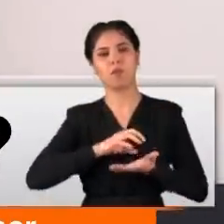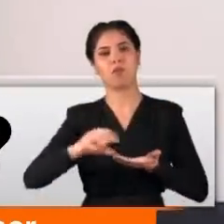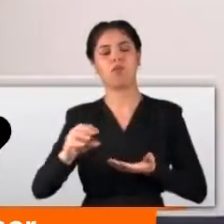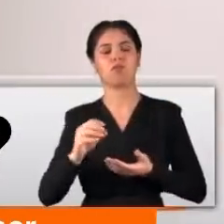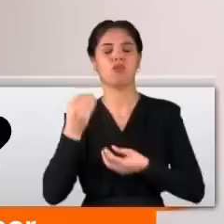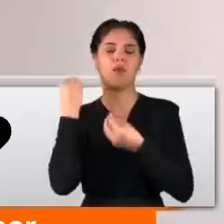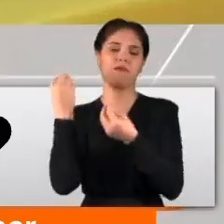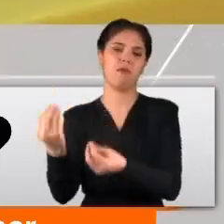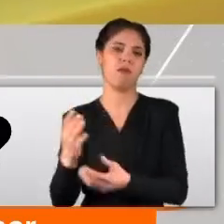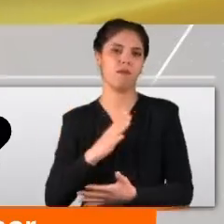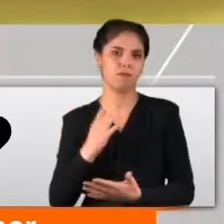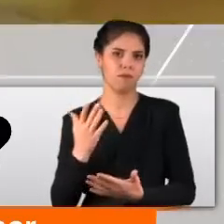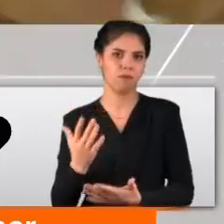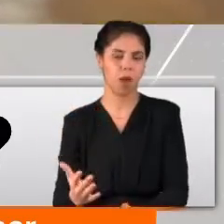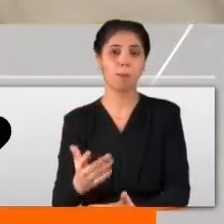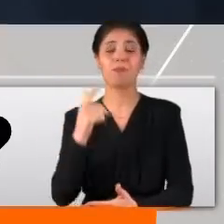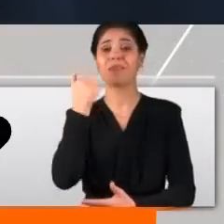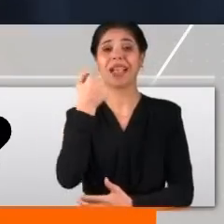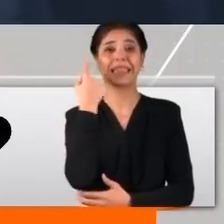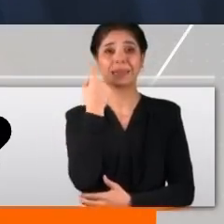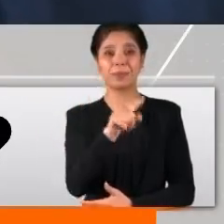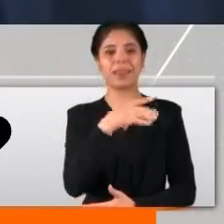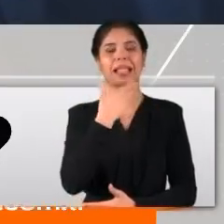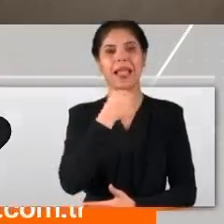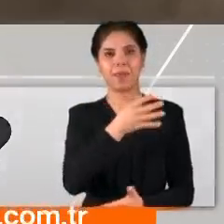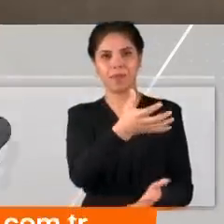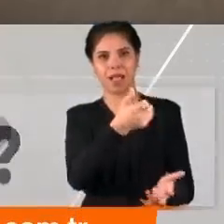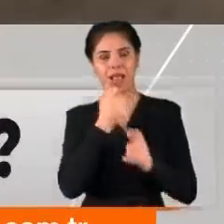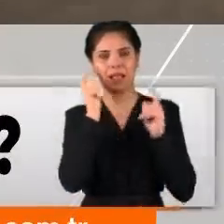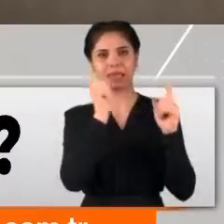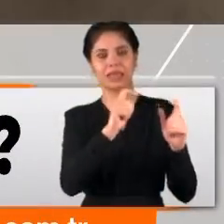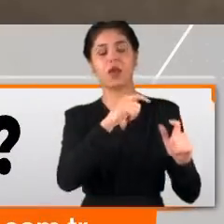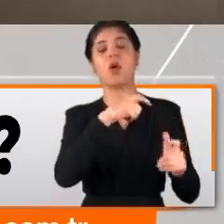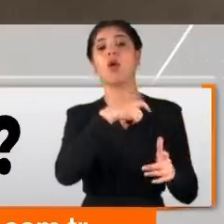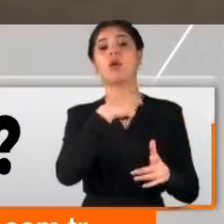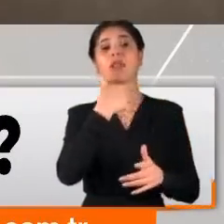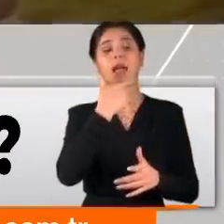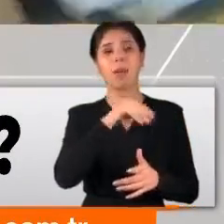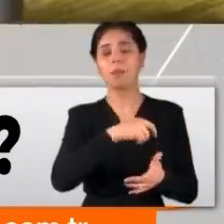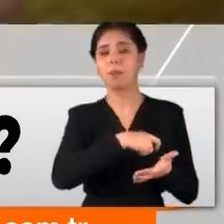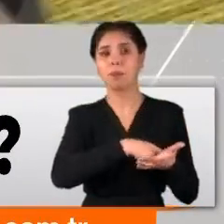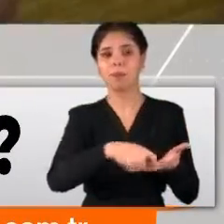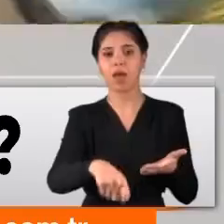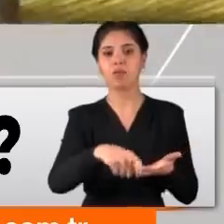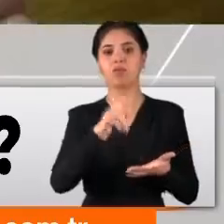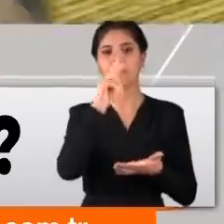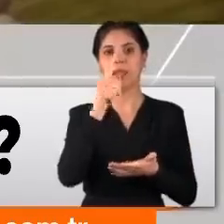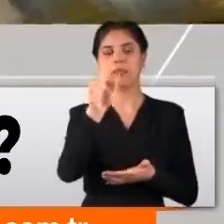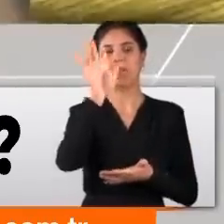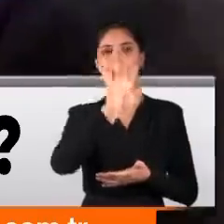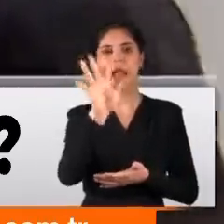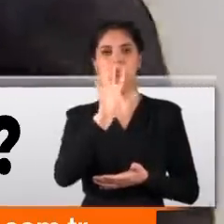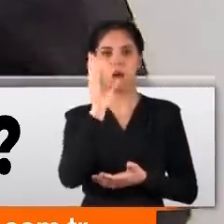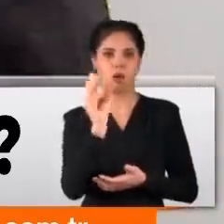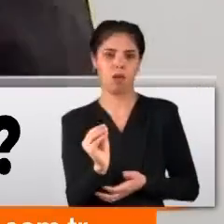artışı beklentisi var. Buna göre 6.000 lira emekli aylığı alan bir SSK emeklisinin maaşı refah payı hariç 7.050 lira